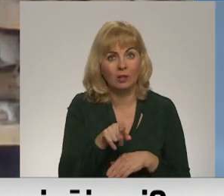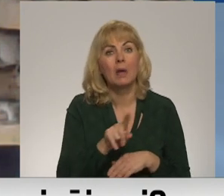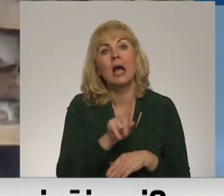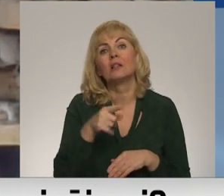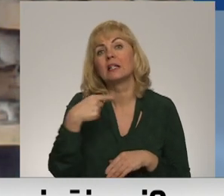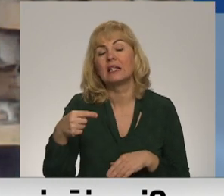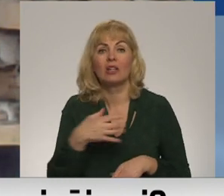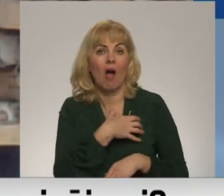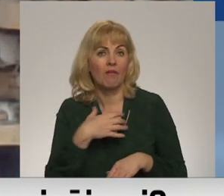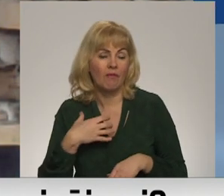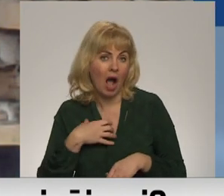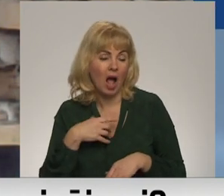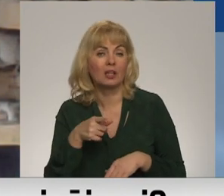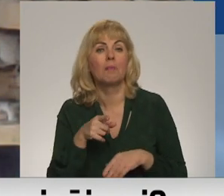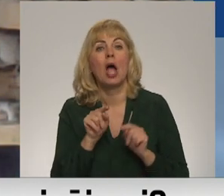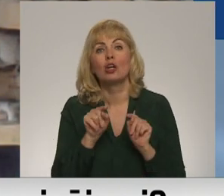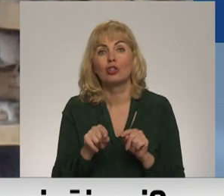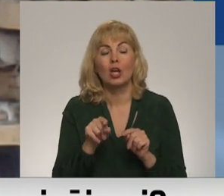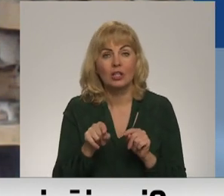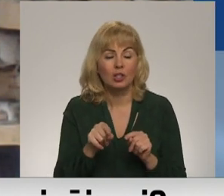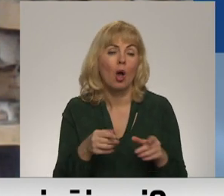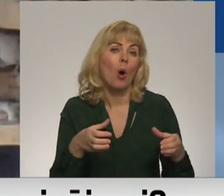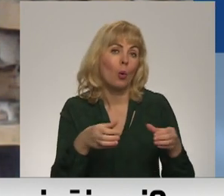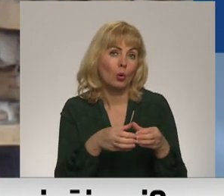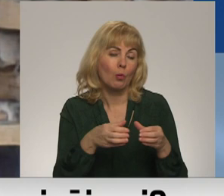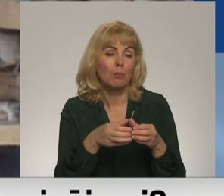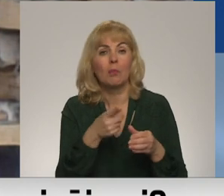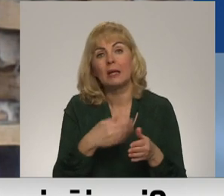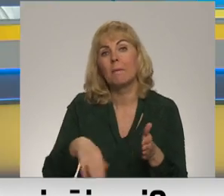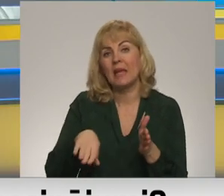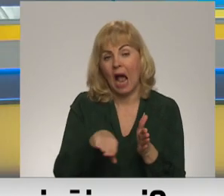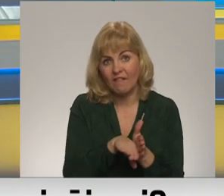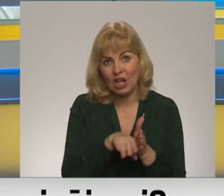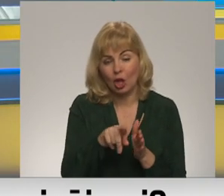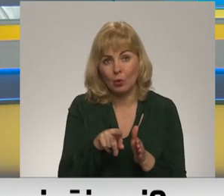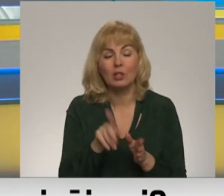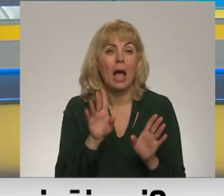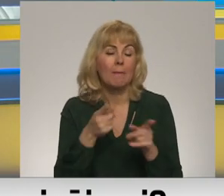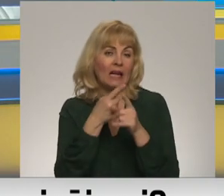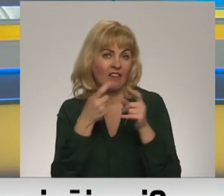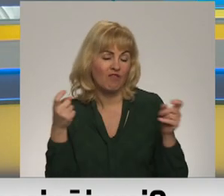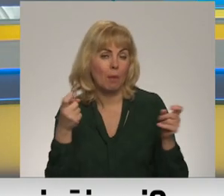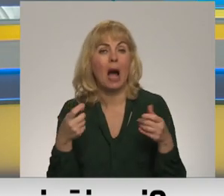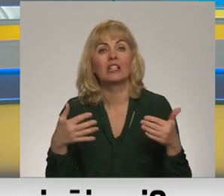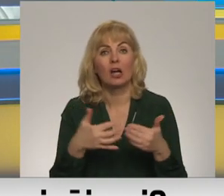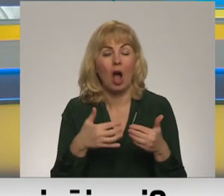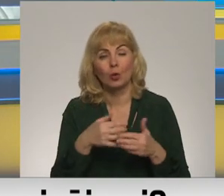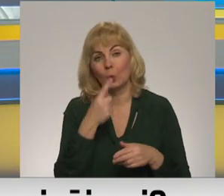vēl cita valdība, kas nāk virsū, ir saprotams, ka arī šis Anonymous grupējums ir pievienojies. Šajā informācijas karā mums arī